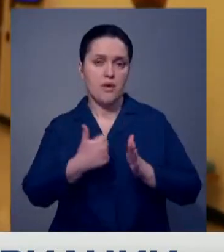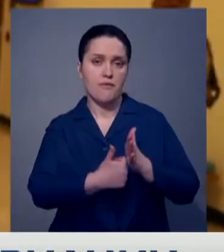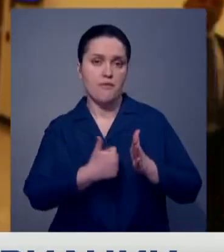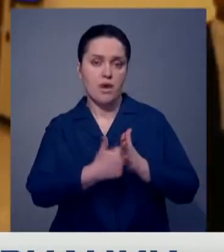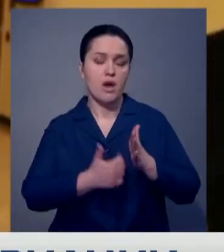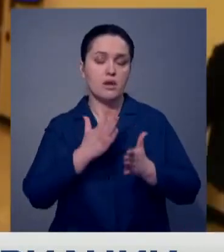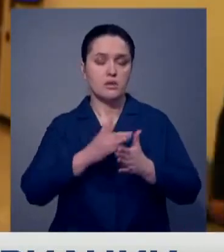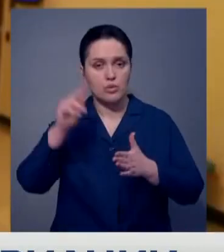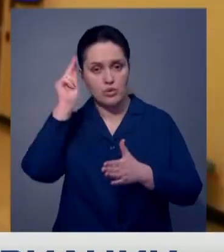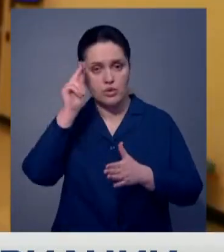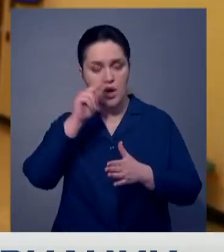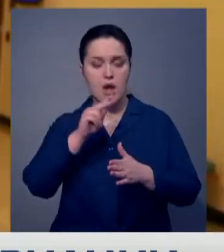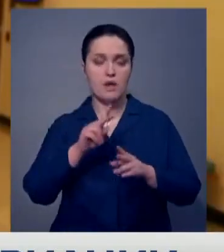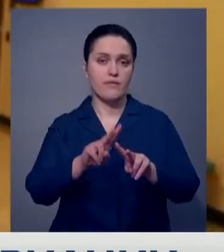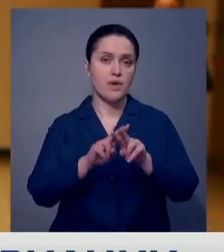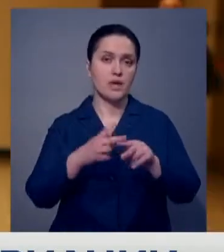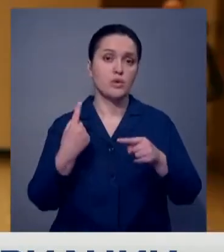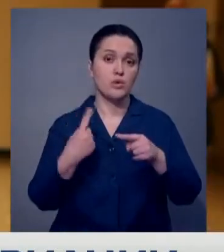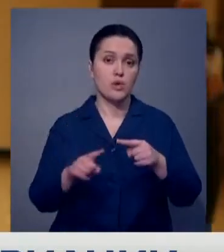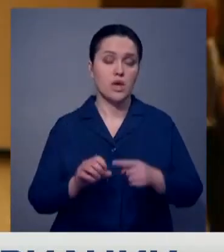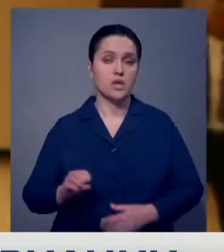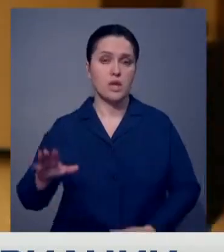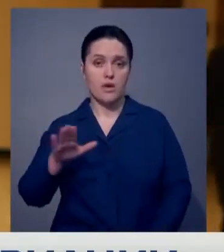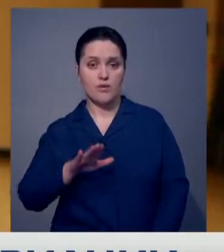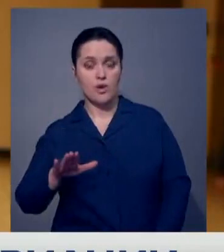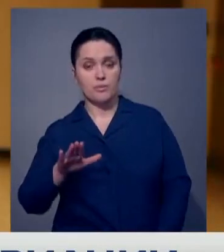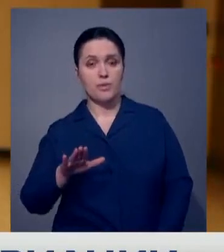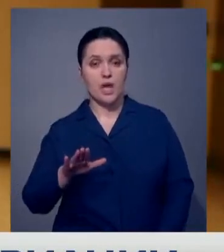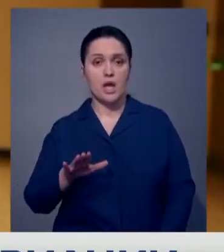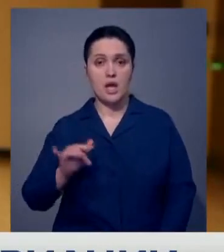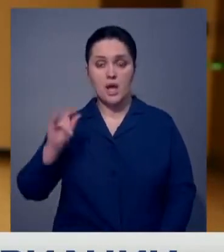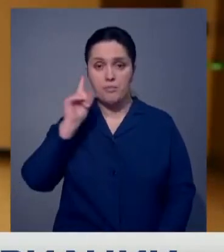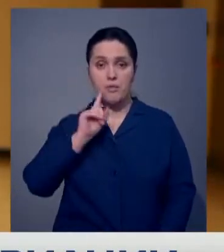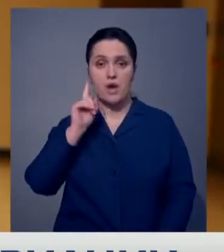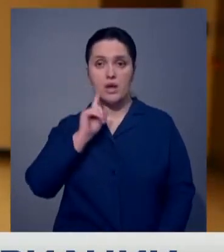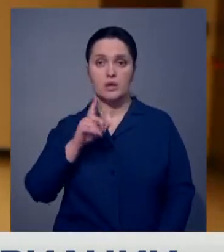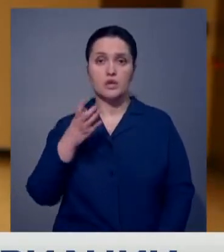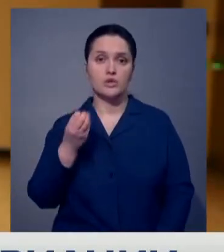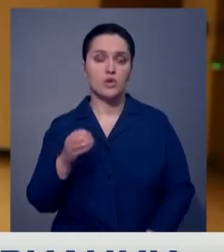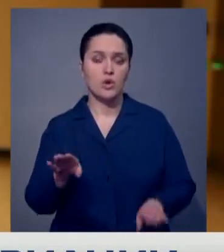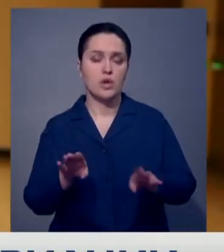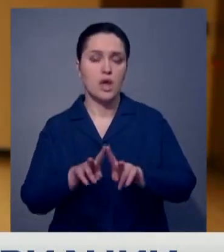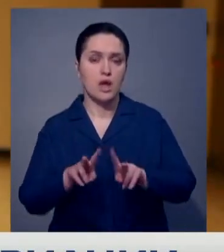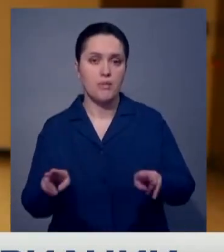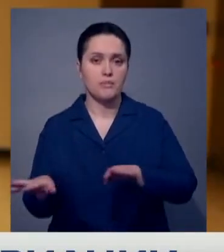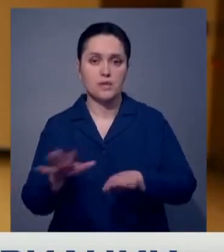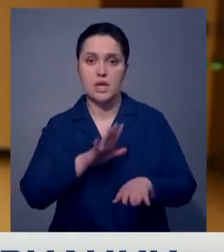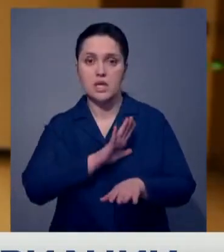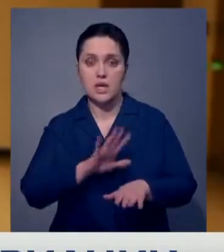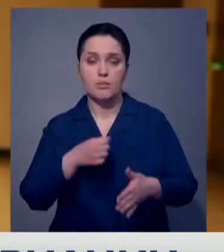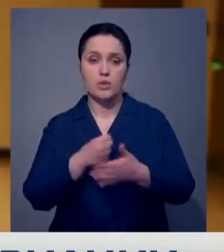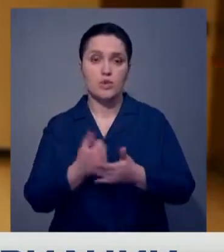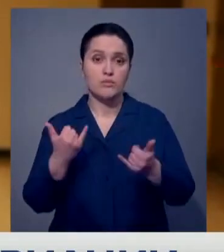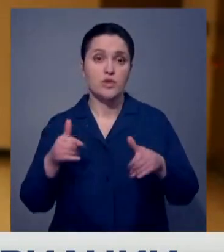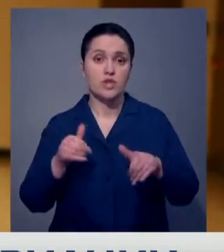изучают во многих столицах, особенно в странах Европейского Союза, которые пока еще не предприняли таких же действий и до сих пор решают, что